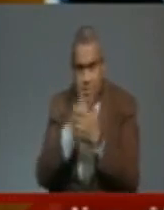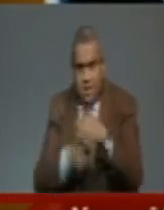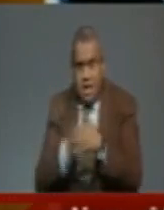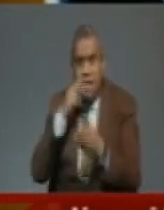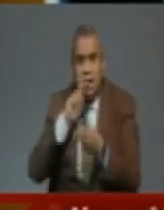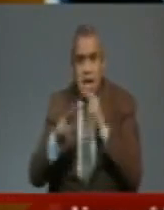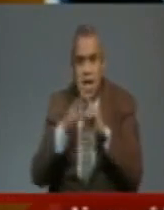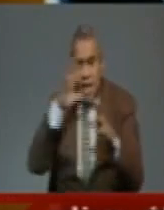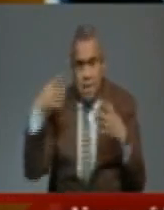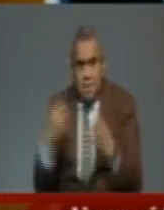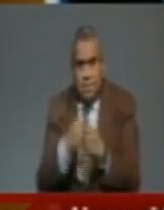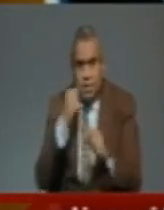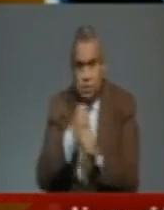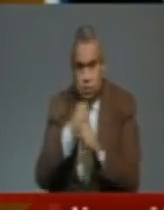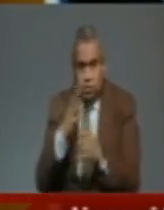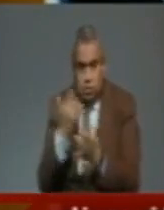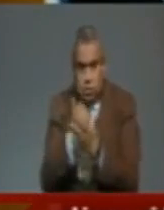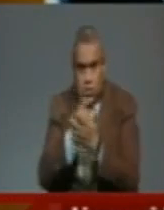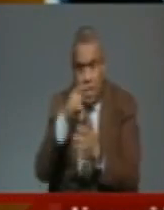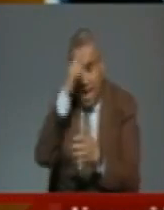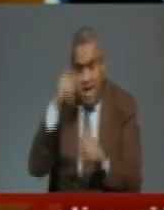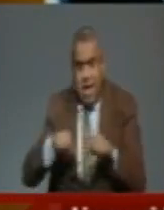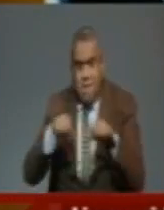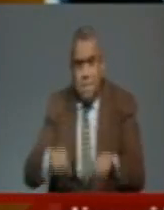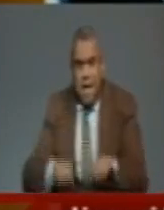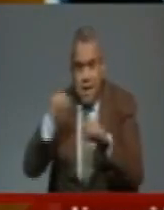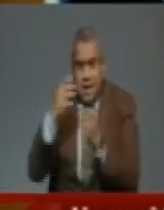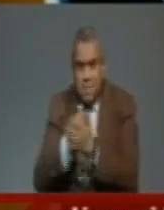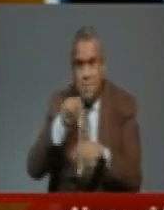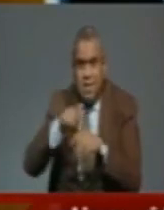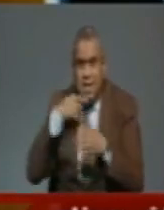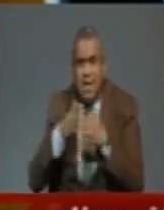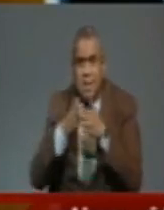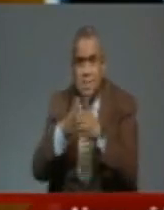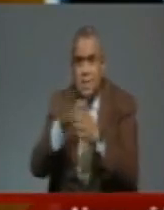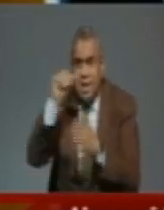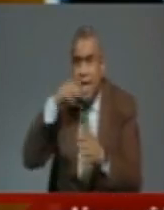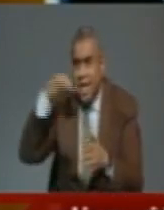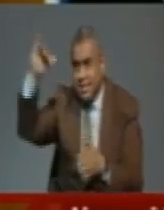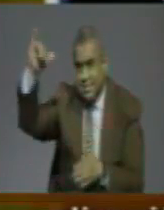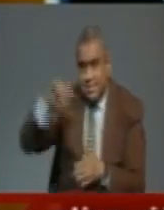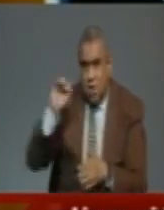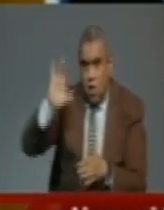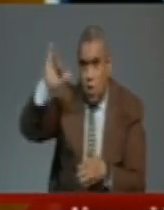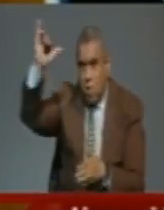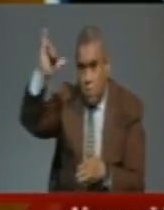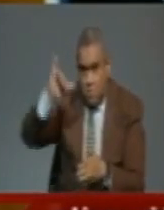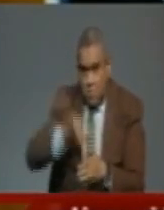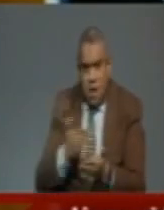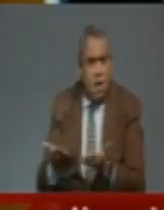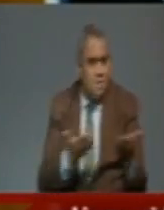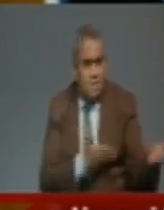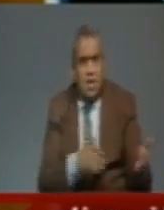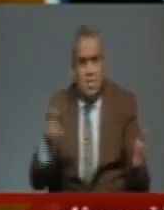العالم عايز يجي باليخت بتاعه بيخش على منصه قطاع النقل البحري على منصه سياحه اليخوت،